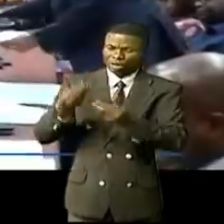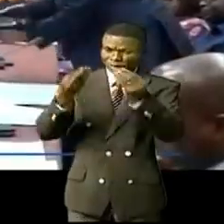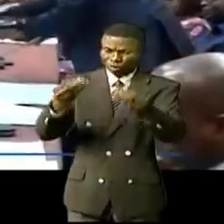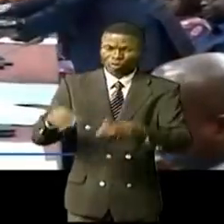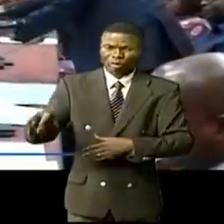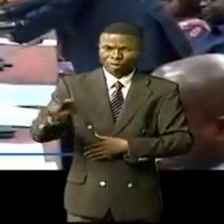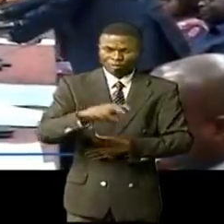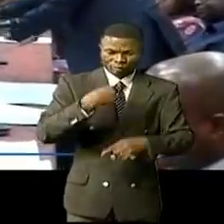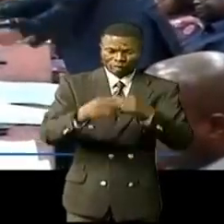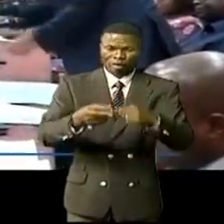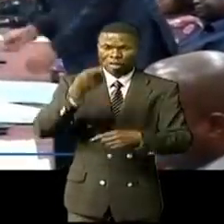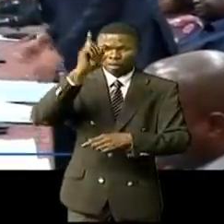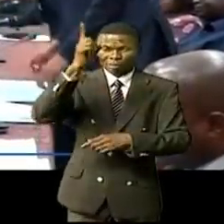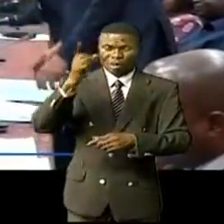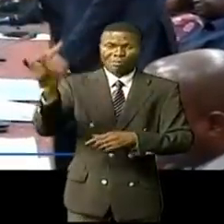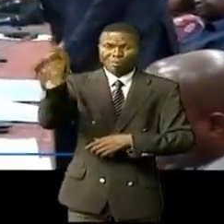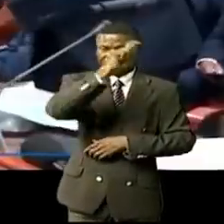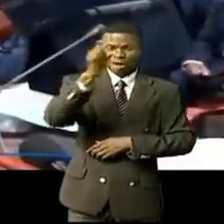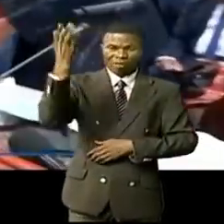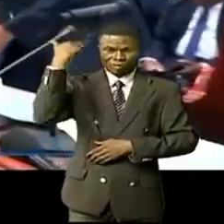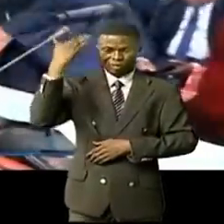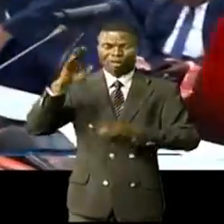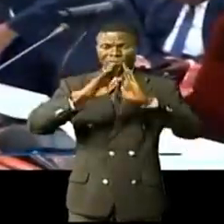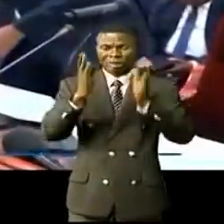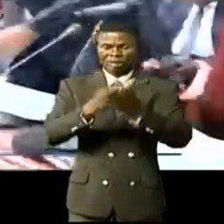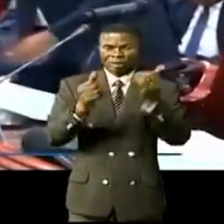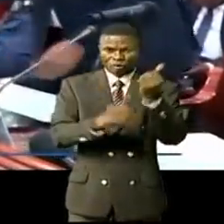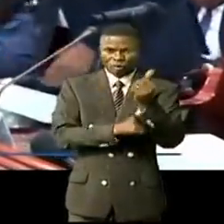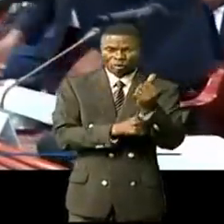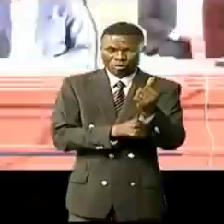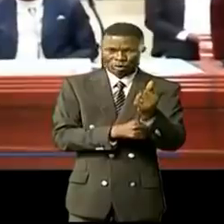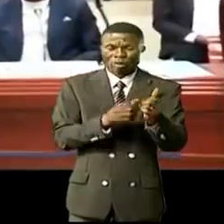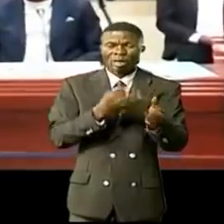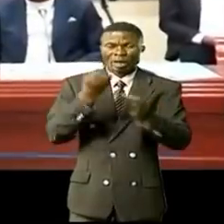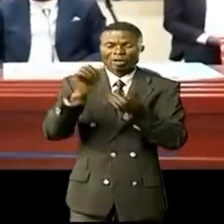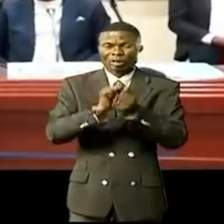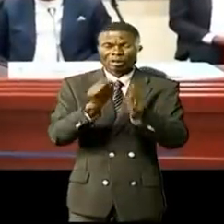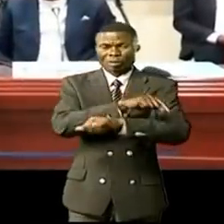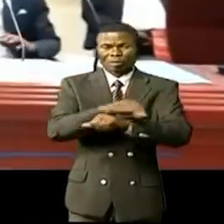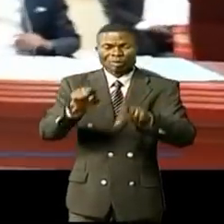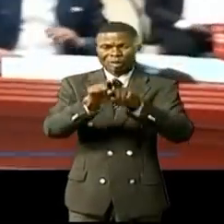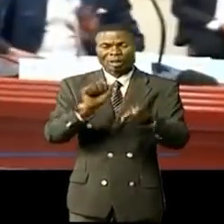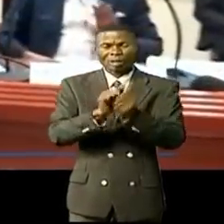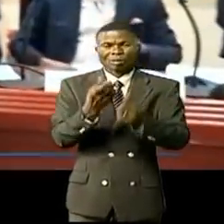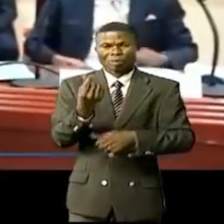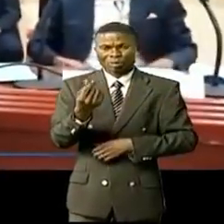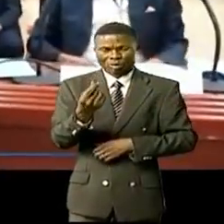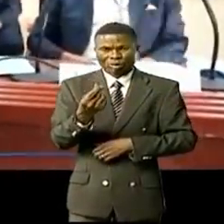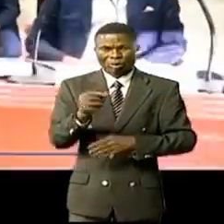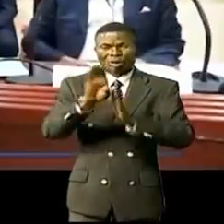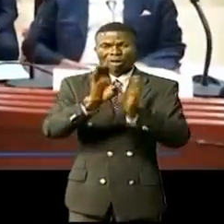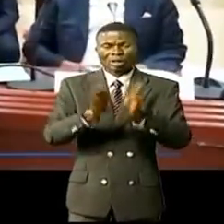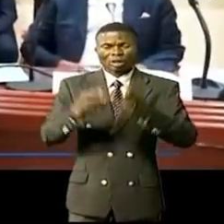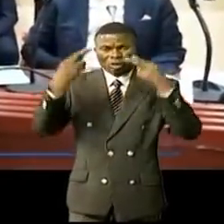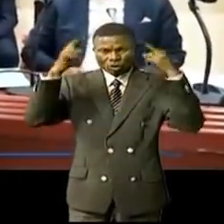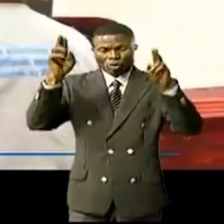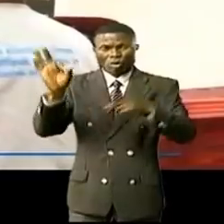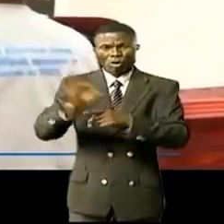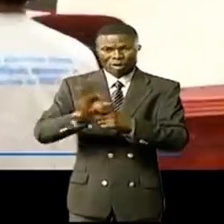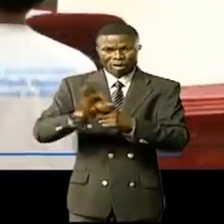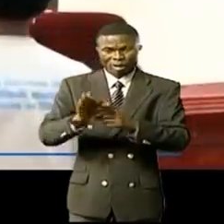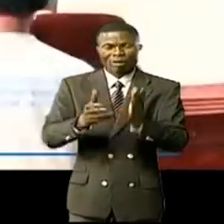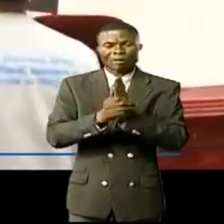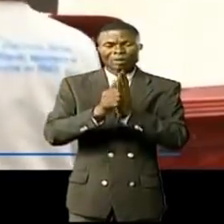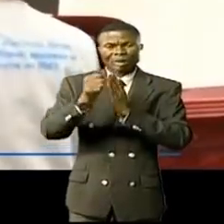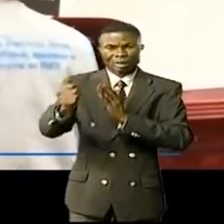le 1er avril dernier, les participants ont analysé les aspects administratifs et financiers, les conditions de réussite d'une formation de